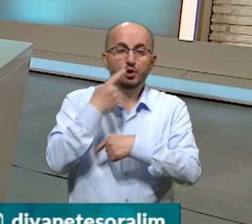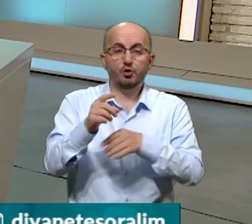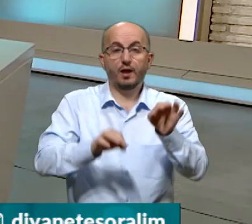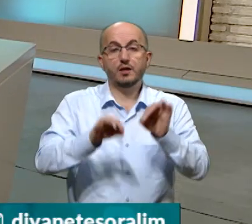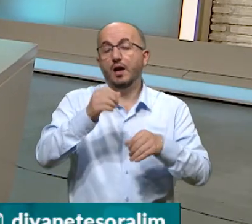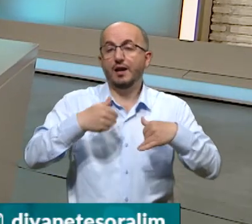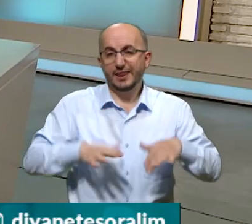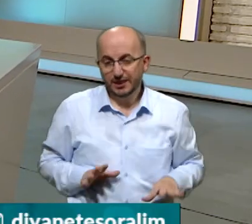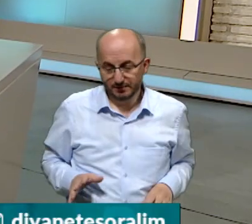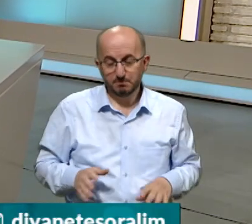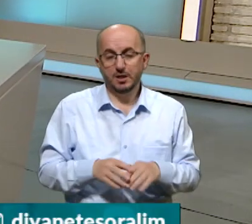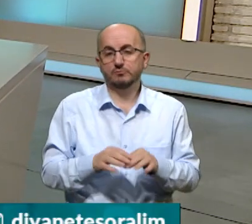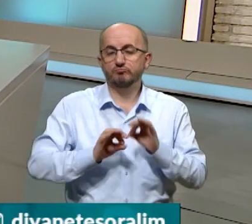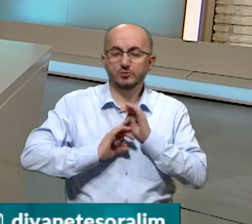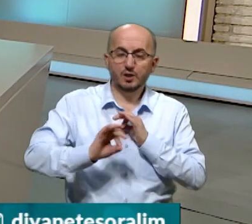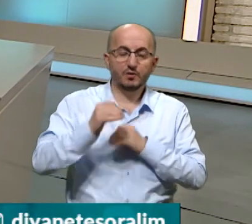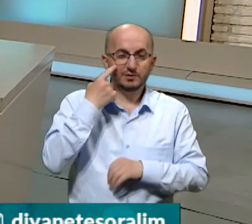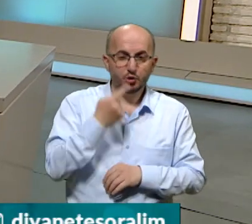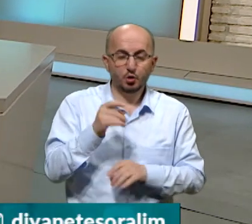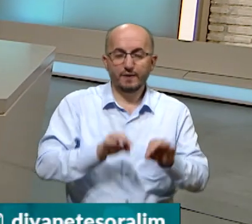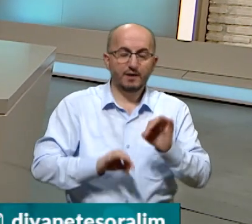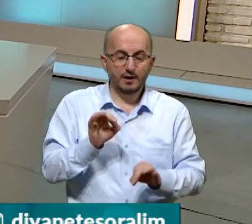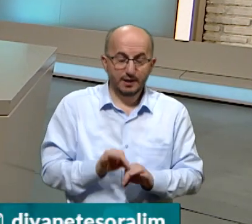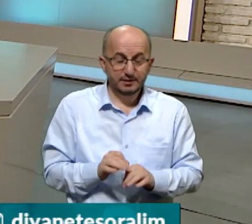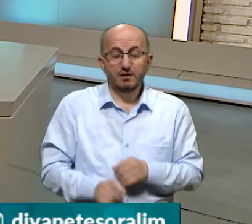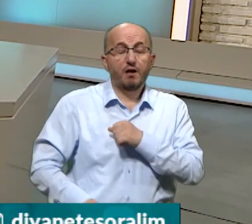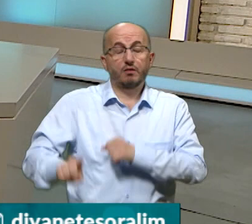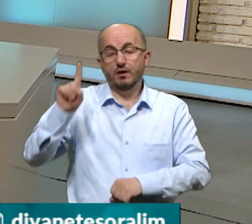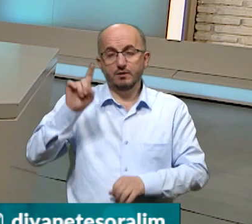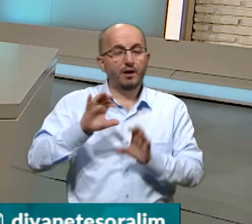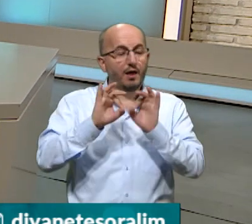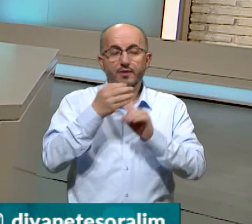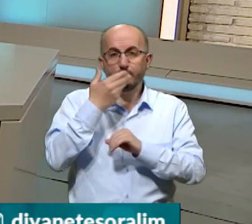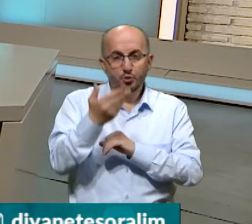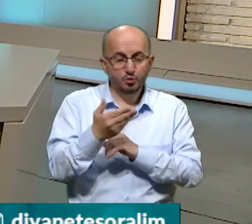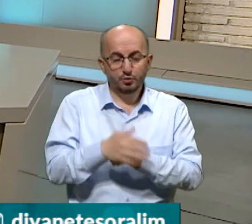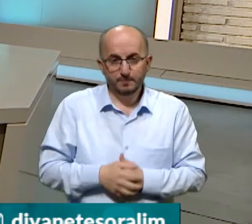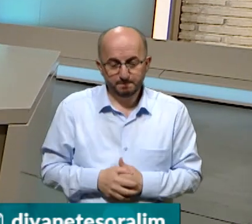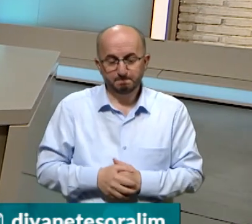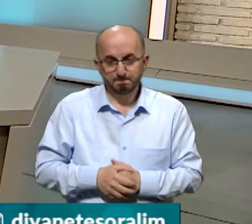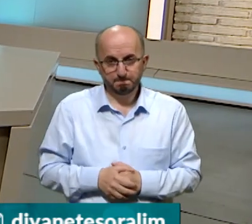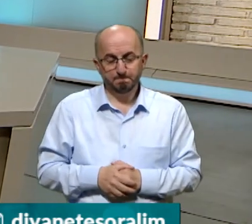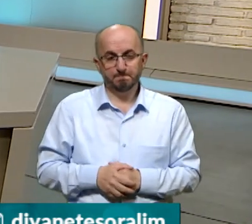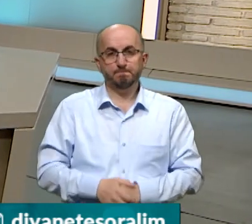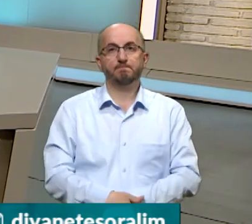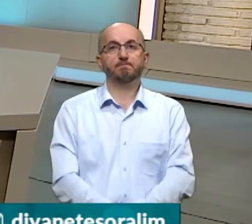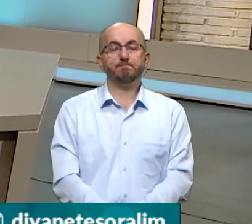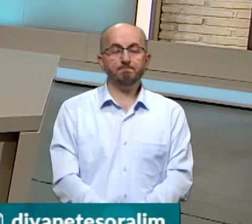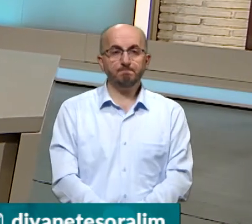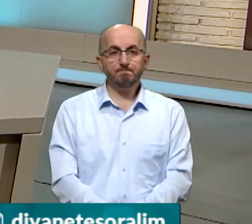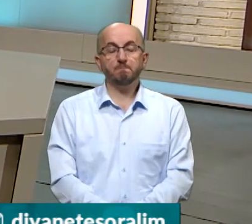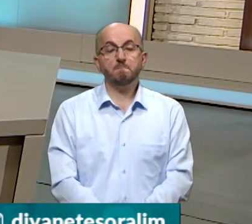değerlendirilmez ya takmasına göre değerlendirir Cenabı Hak ne buyuruyor bir ya eyyühennasu yeni Akali bu